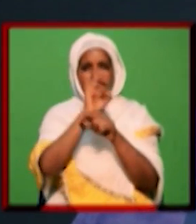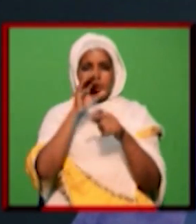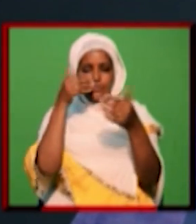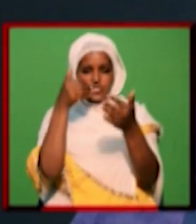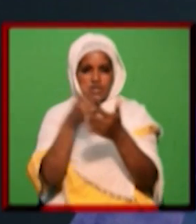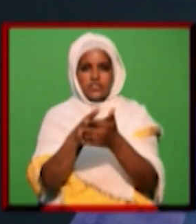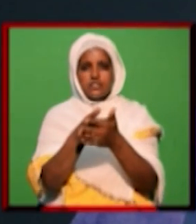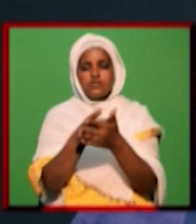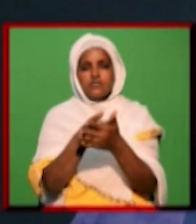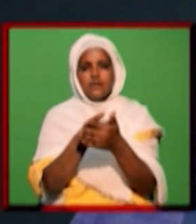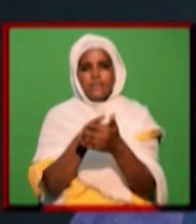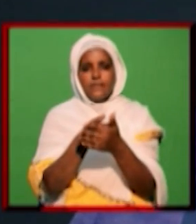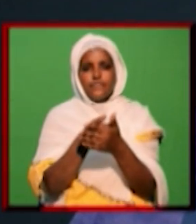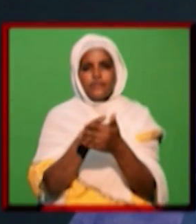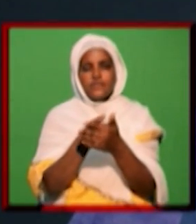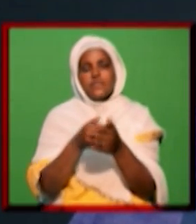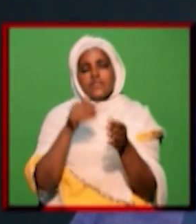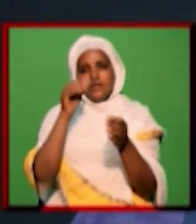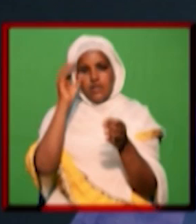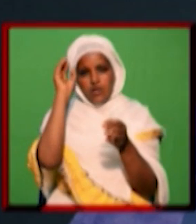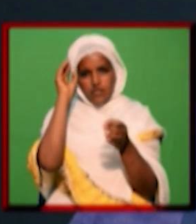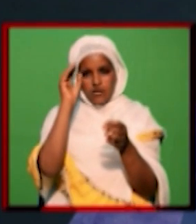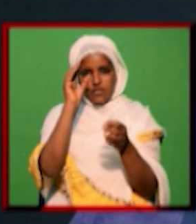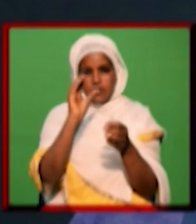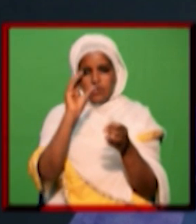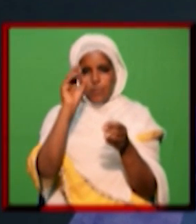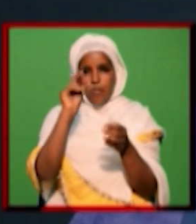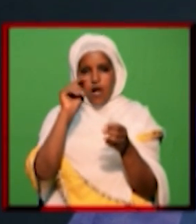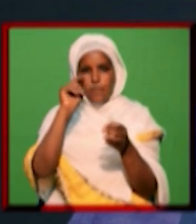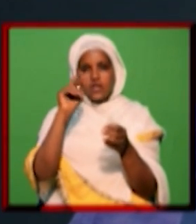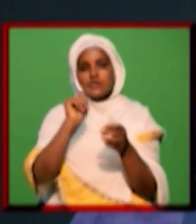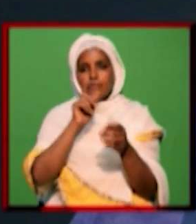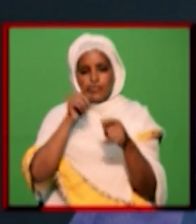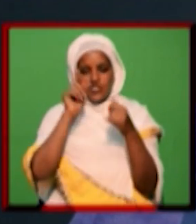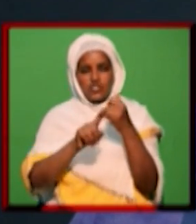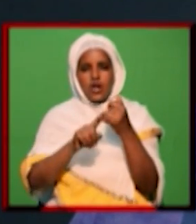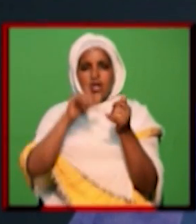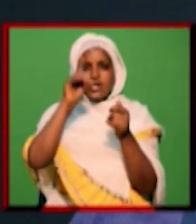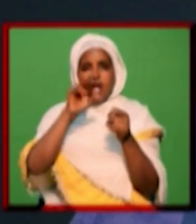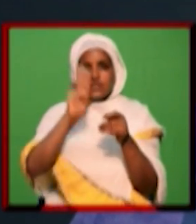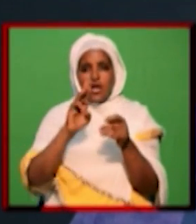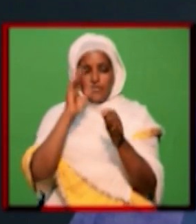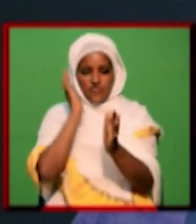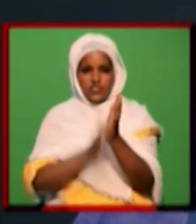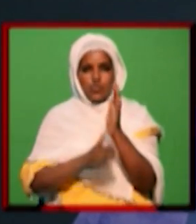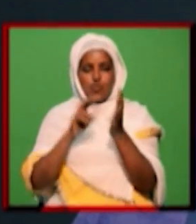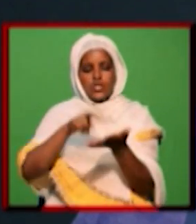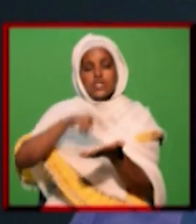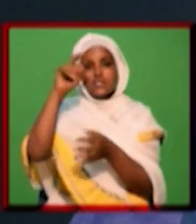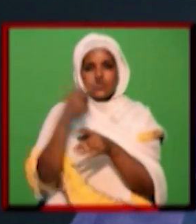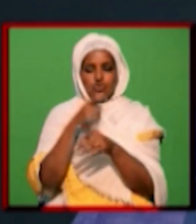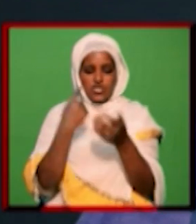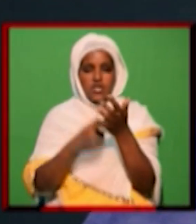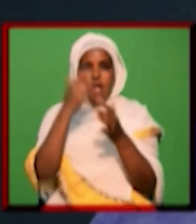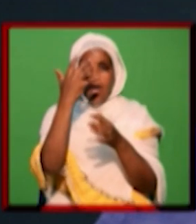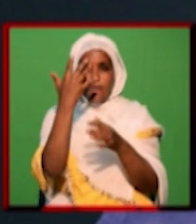ሰርክ ድረስ ሰሙነ ህማማት ነው የሚባለው። መጨረሻው ካሳ የሚፈጸመው ትንሳኤ ሲሆን እነዚህ አምስት